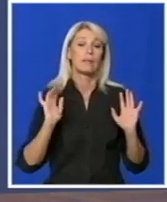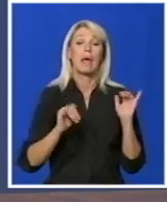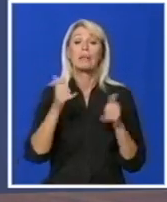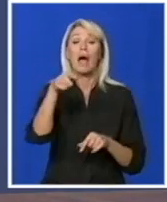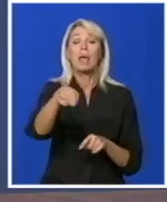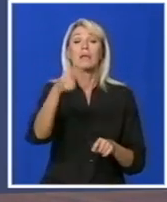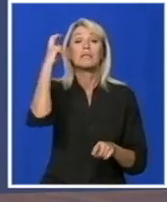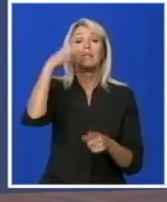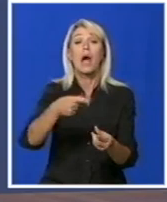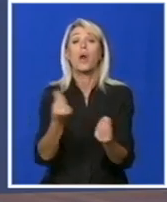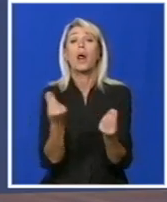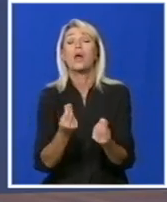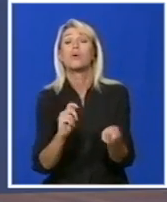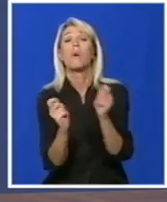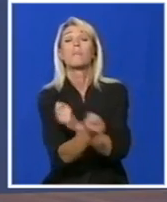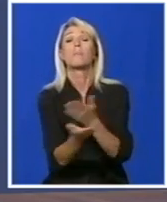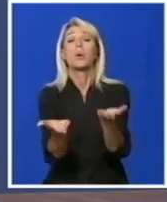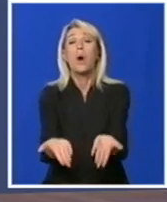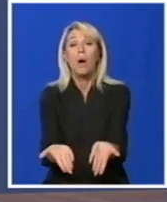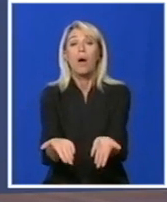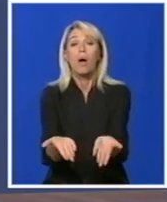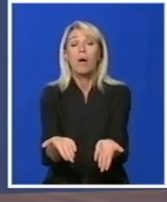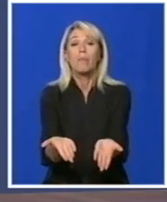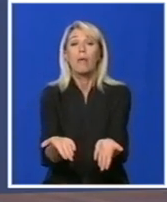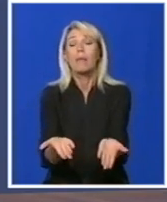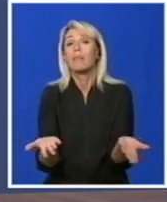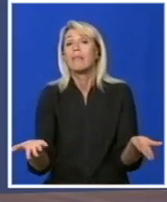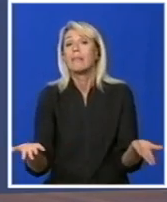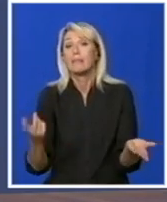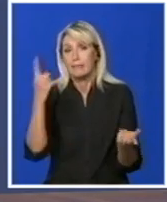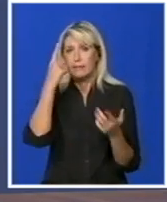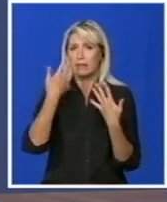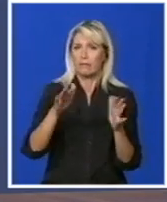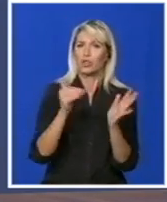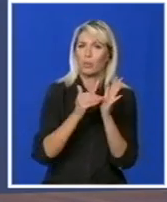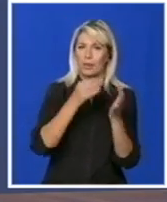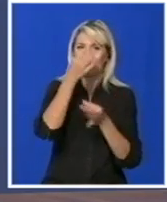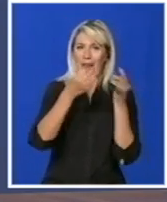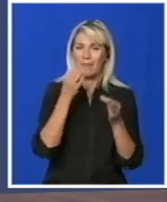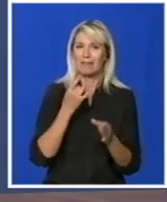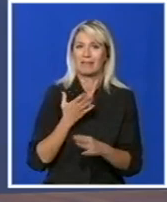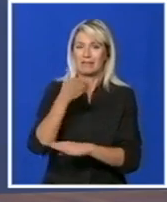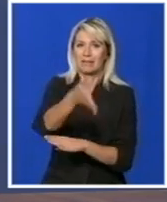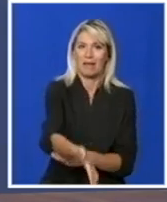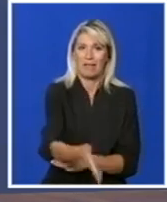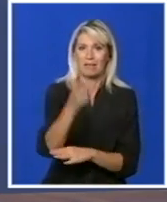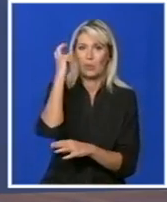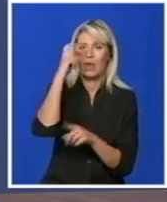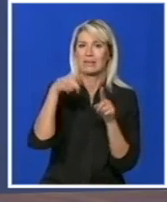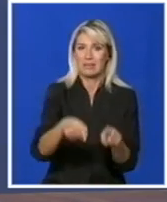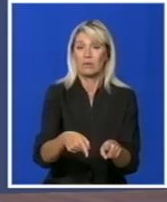promeniti svoj stav o tome da oni, znate, dobro traže PCR test, pa čak i potrebi